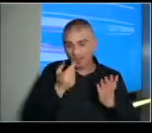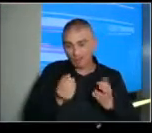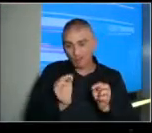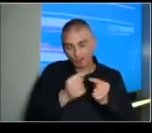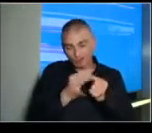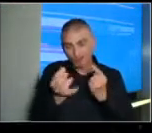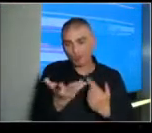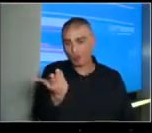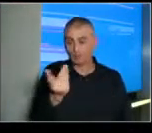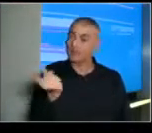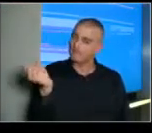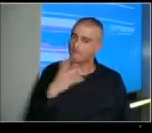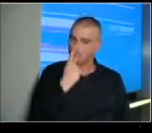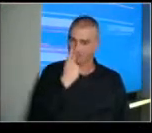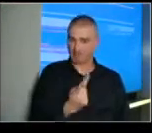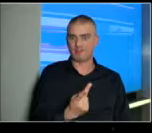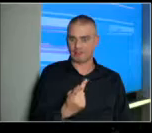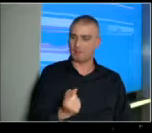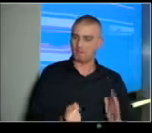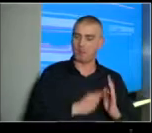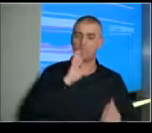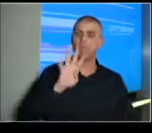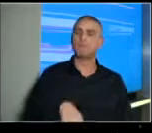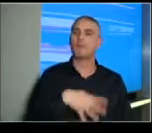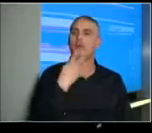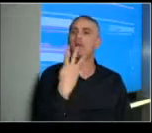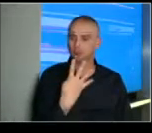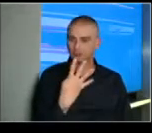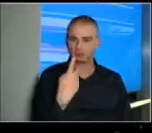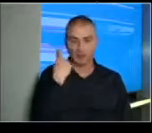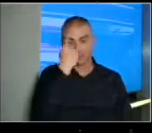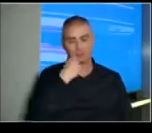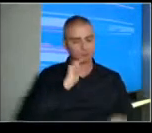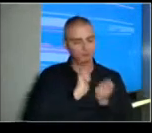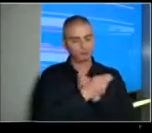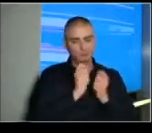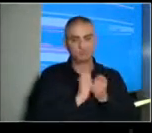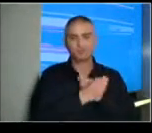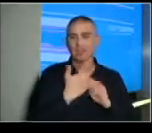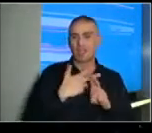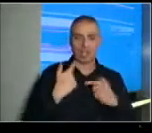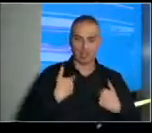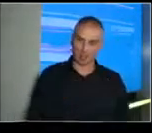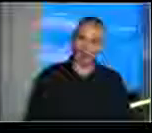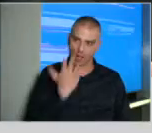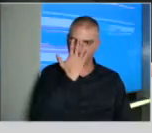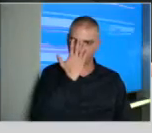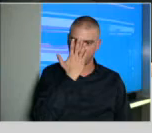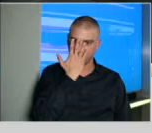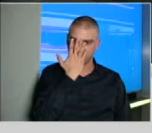שלנו צה מגיעים לבקר פעם בארבע שנים פרצופים מתחלפים רק אני על